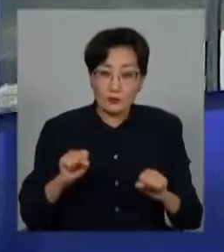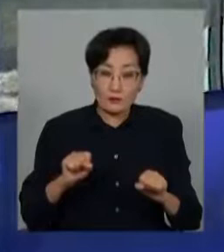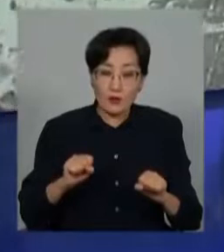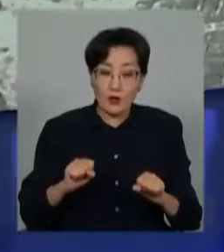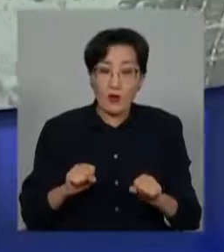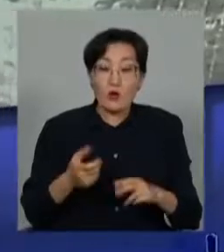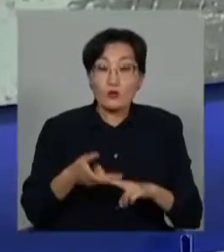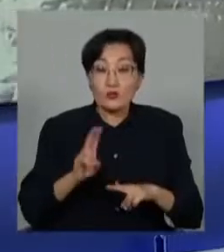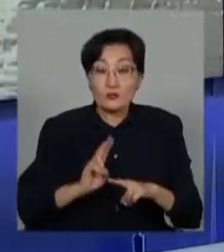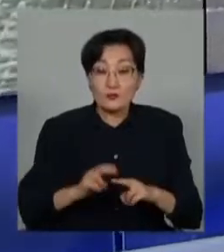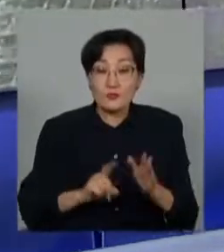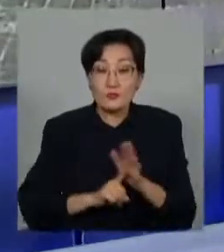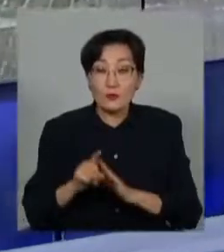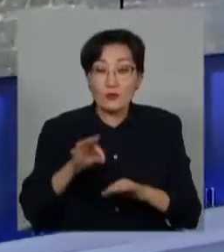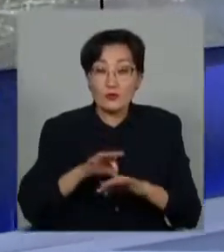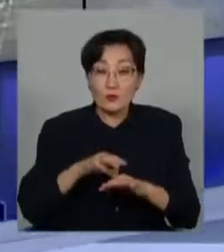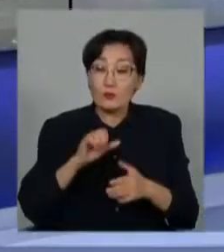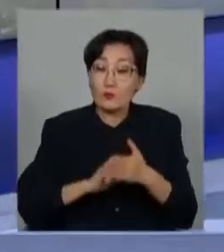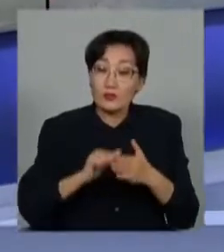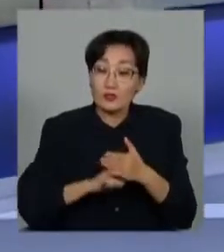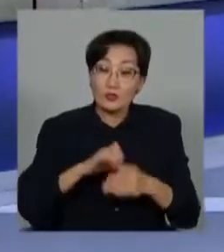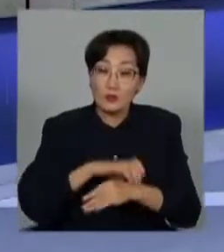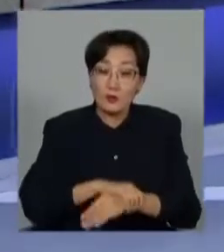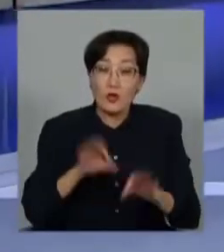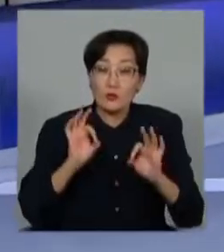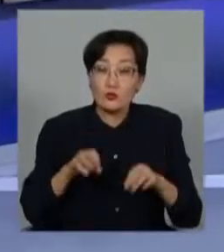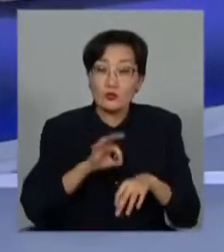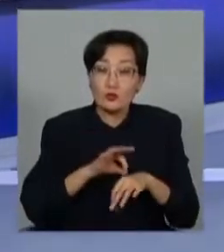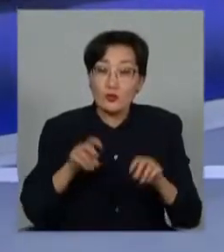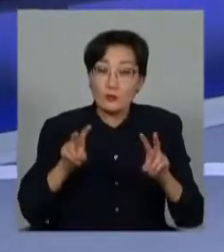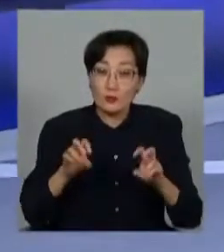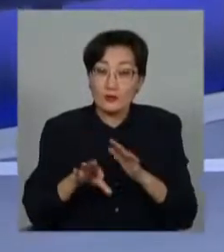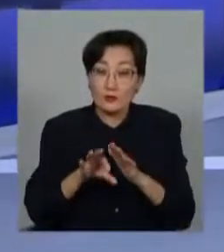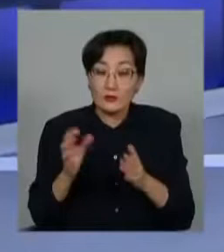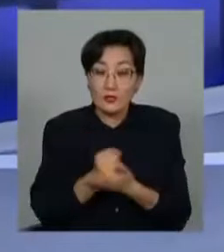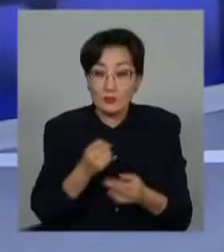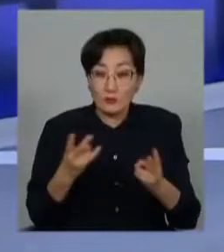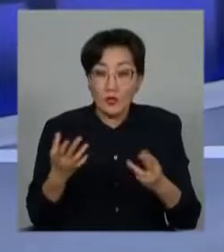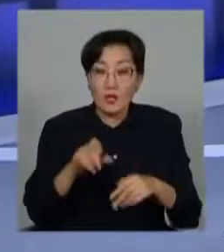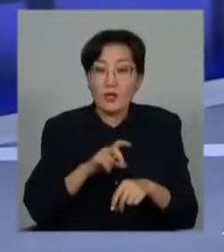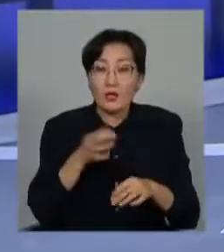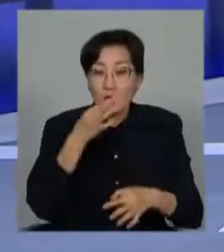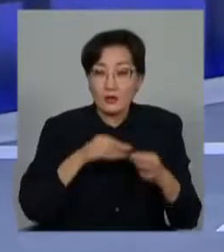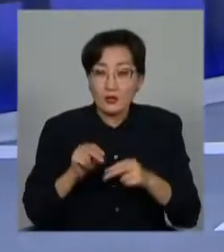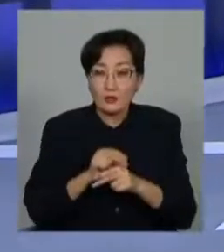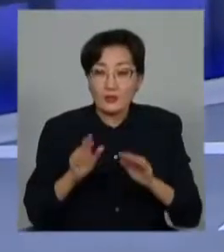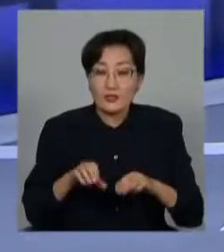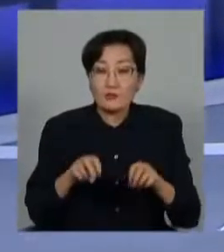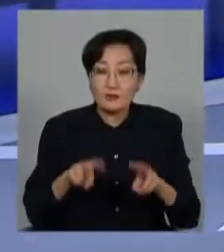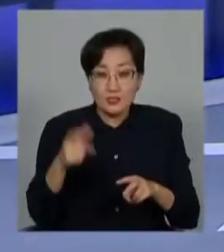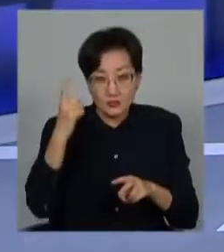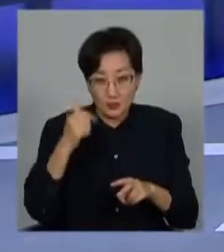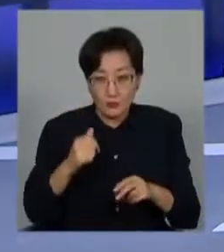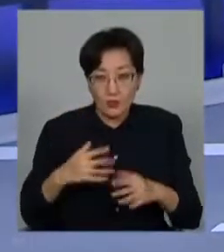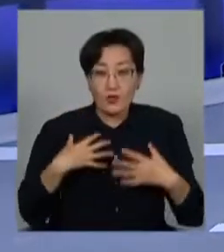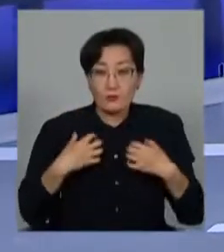болмайды. Өйткені алдымен аурудың себебін анықтап, дұрыс диагноз қою қажет, ал оны қандай дәрігерден тек мамандар білет.